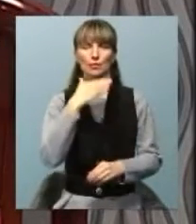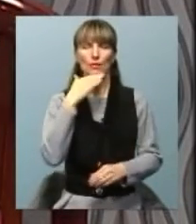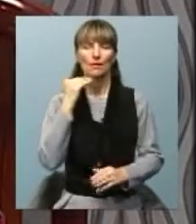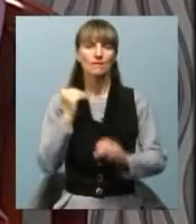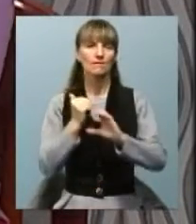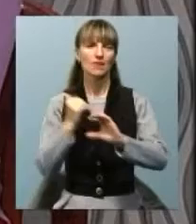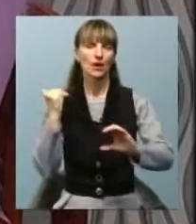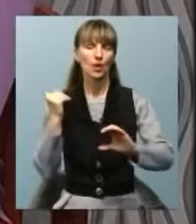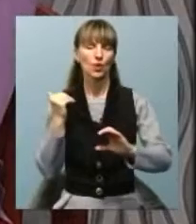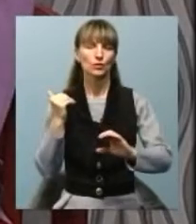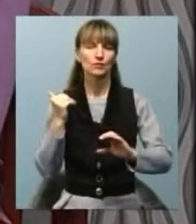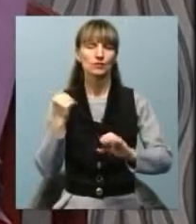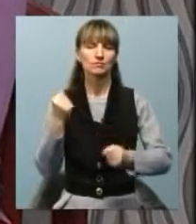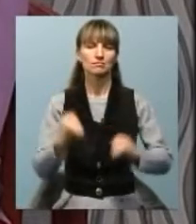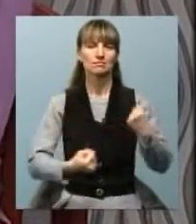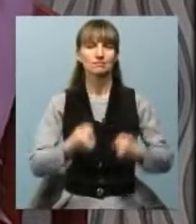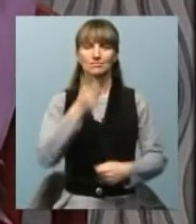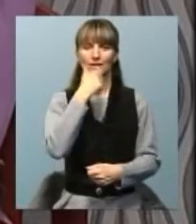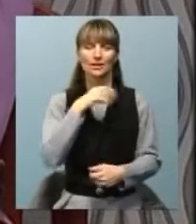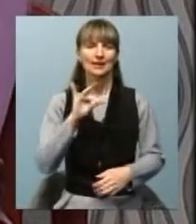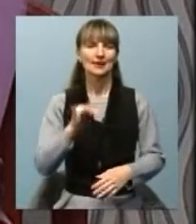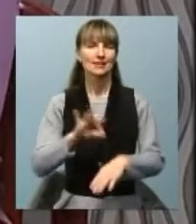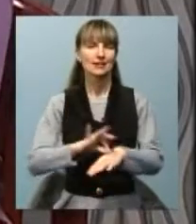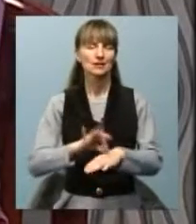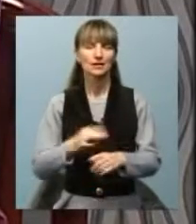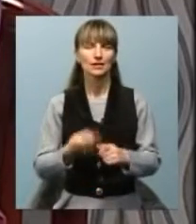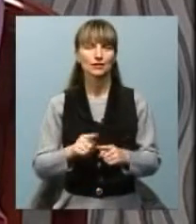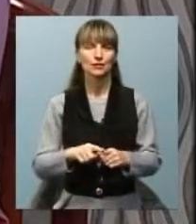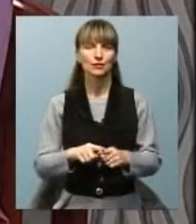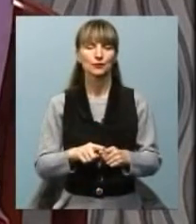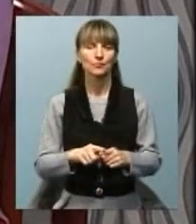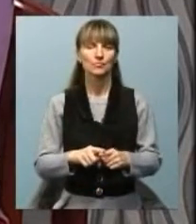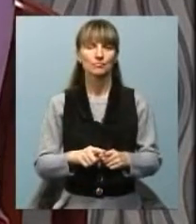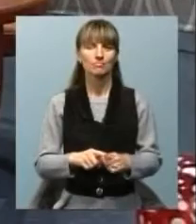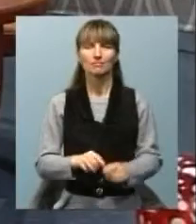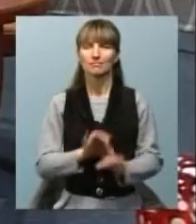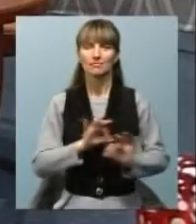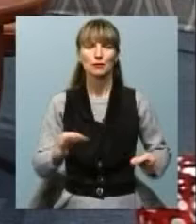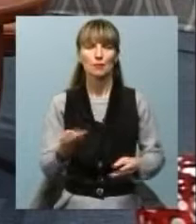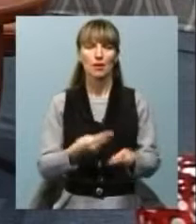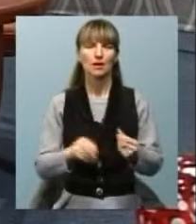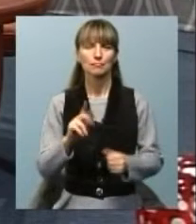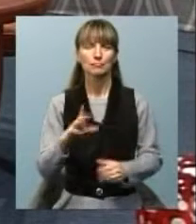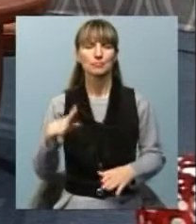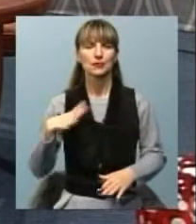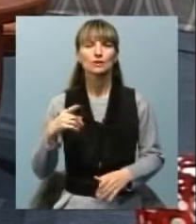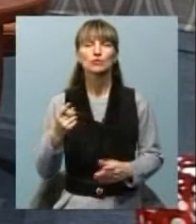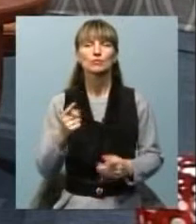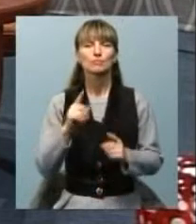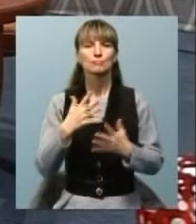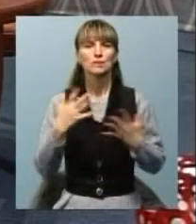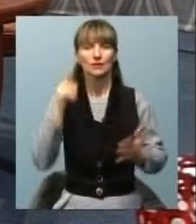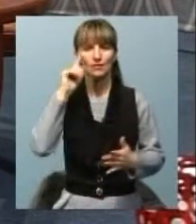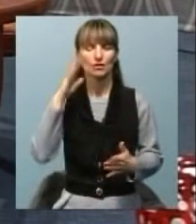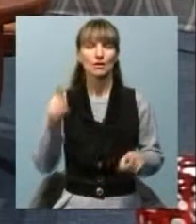цілий вагон або, я не знаю, цілу автівку морозива і не захворіти від цього, це дуже таки прикольна магія була. А що тобі, чи відомо, чи чула ти